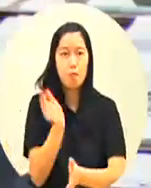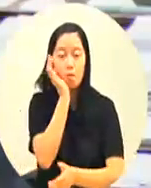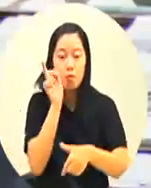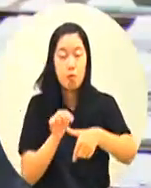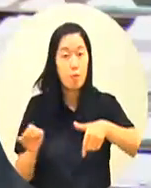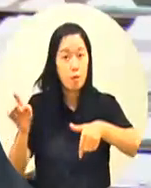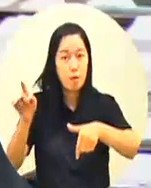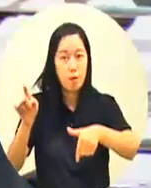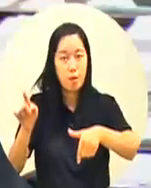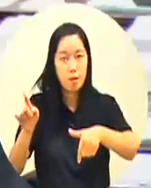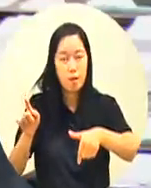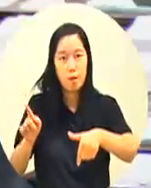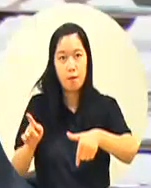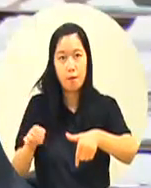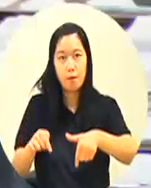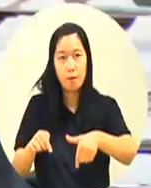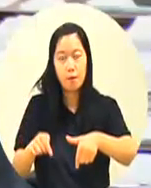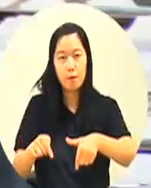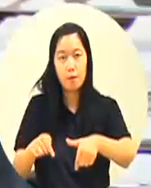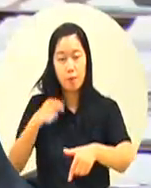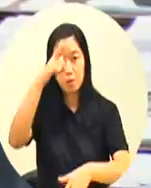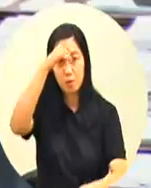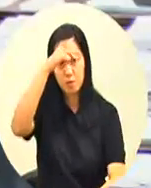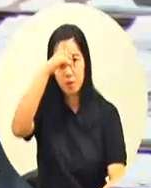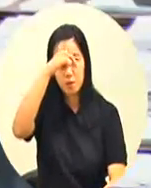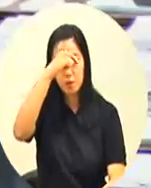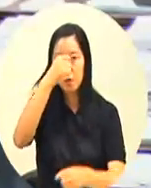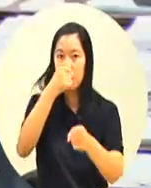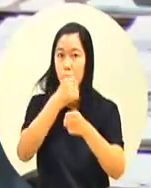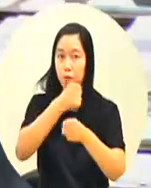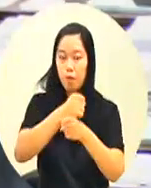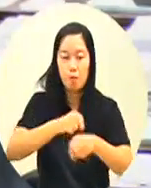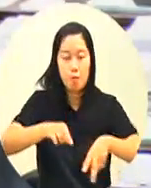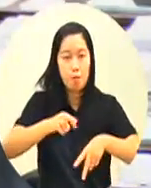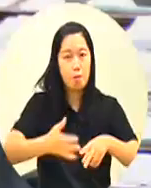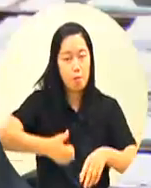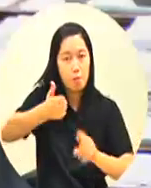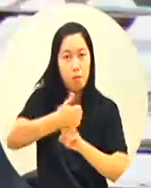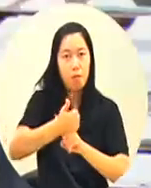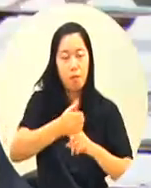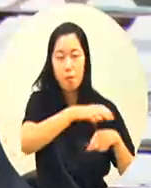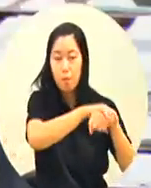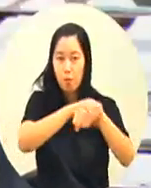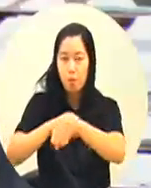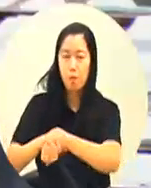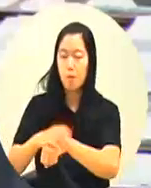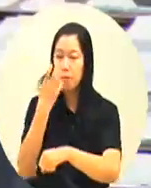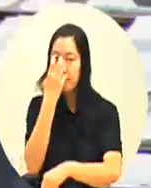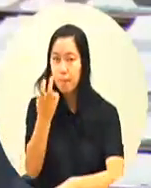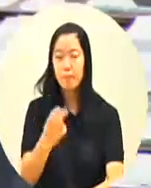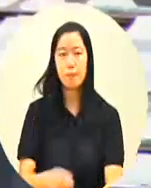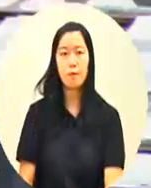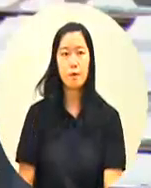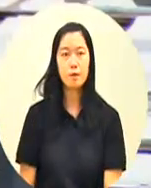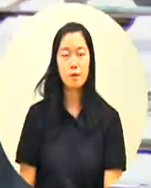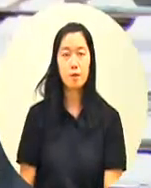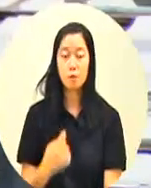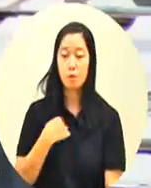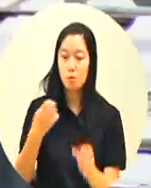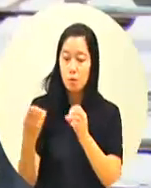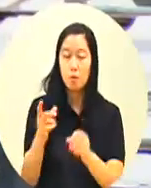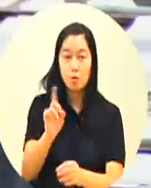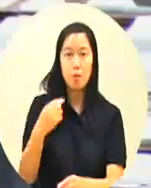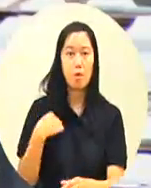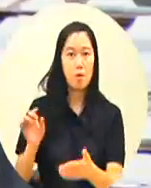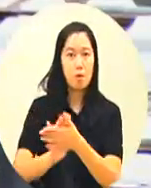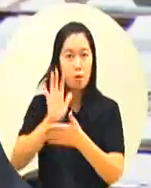的这个黄副执行长，我带他去拜访我们的 NGO。 其实我们必须要讨论将来在推